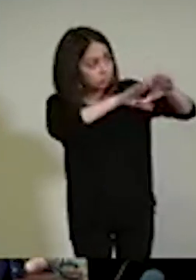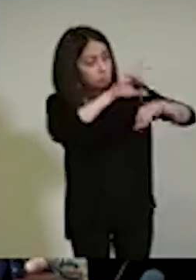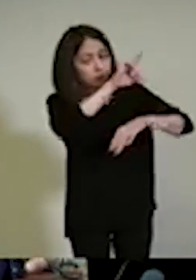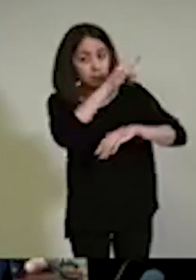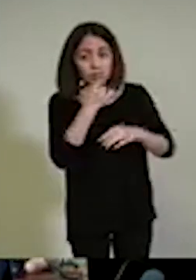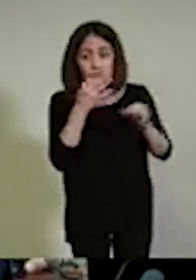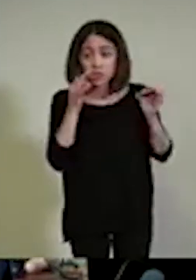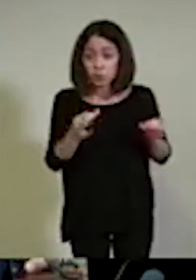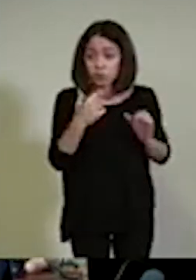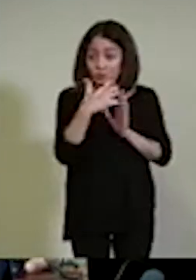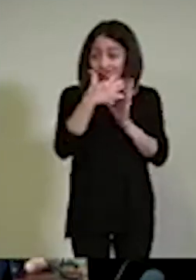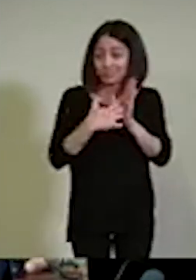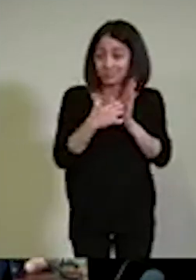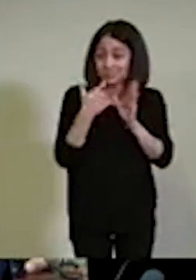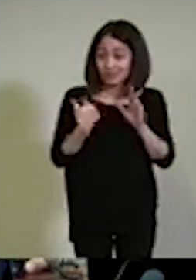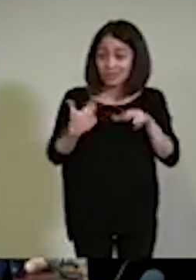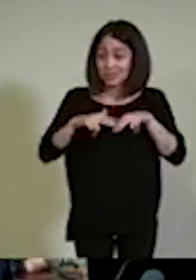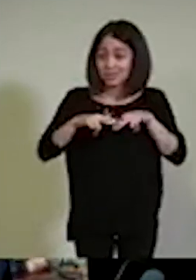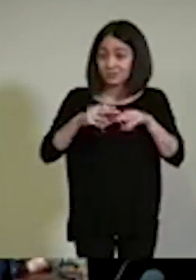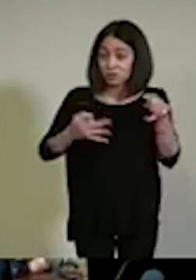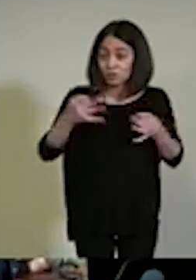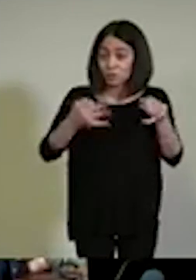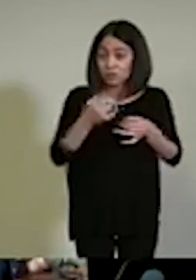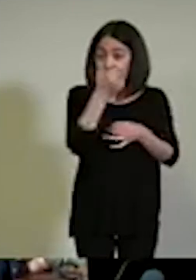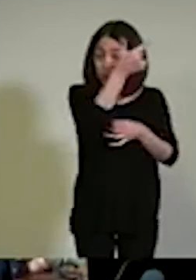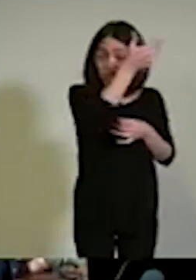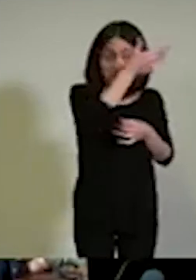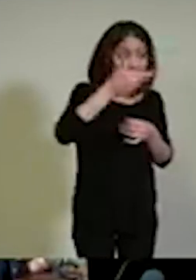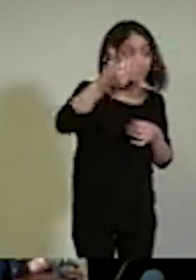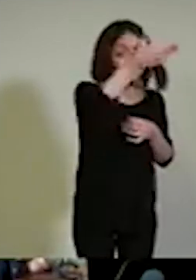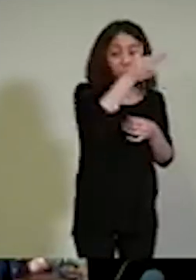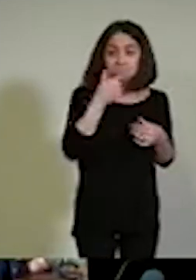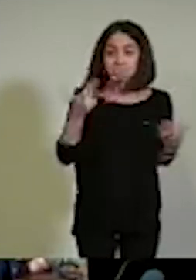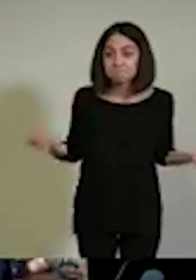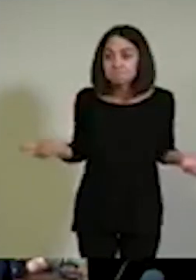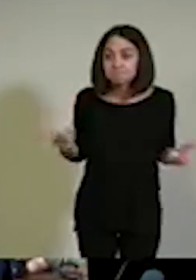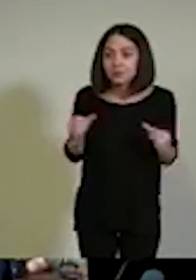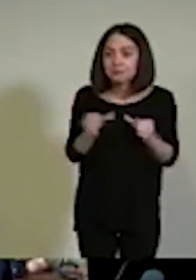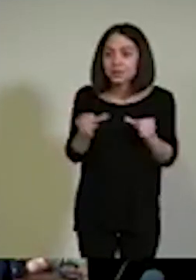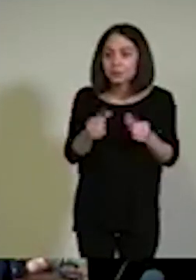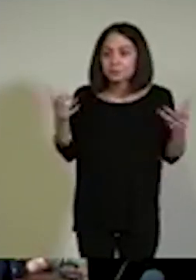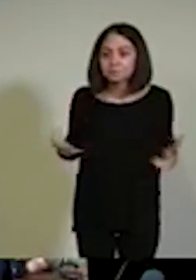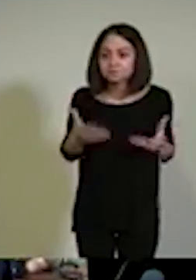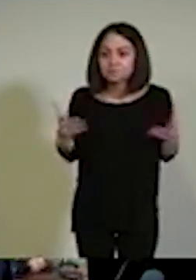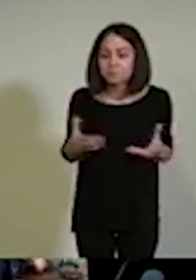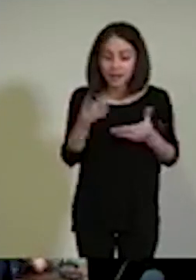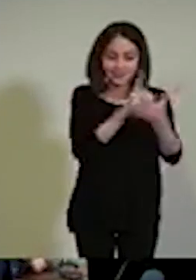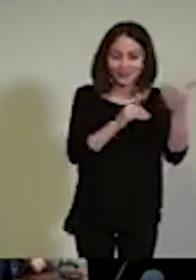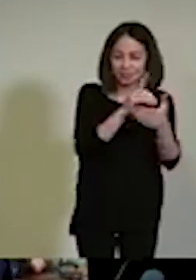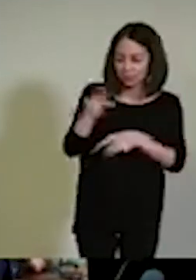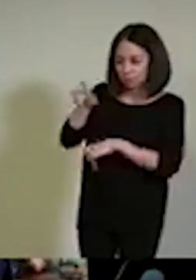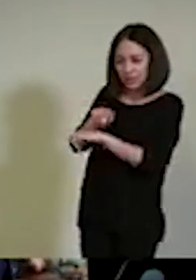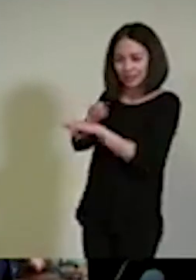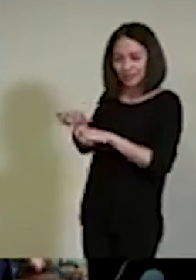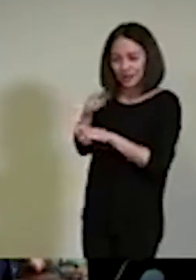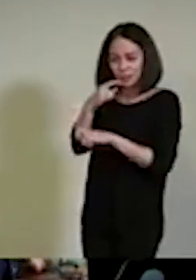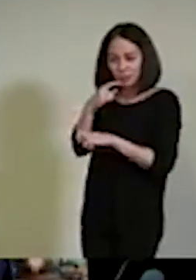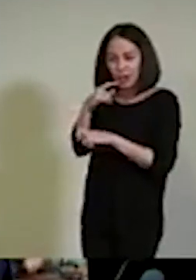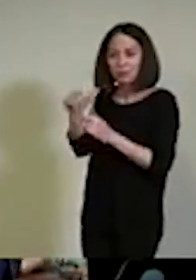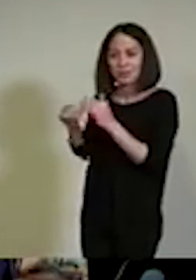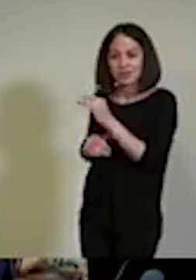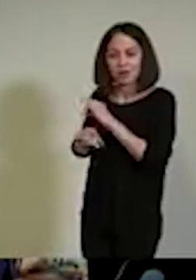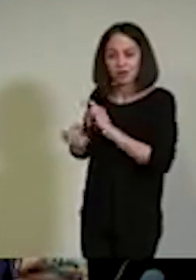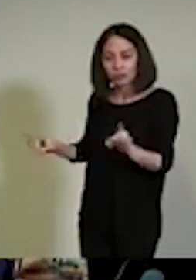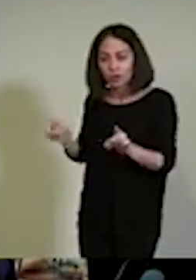vide juridique qui les plonge dans une zone grise. Pas mineur pour le département, pas tout à fait majeur pour les centres d'hébergement d'urgence